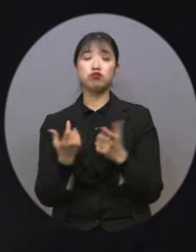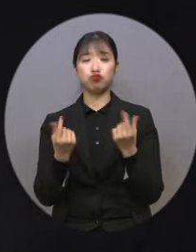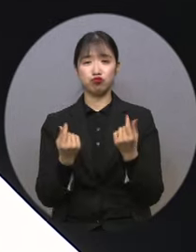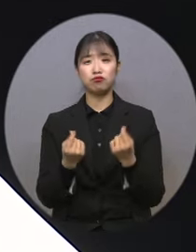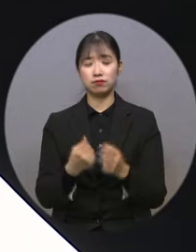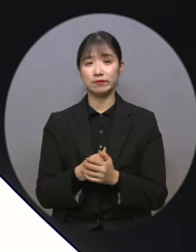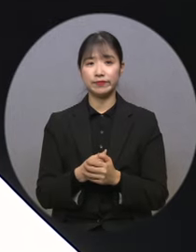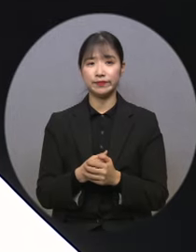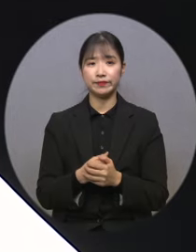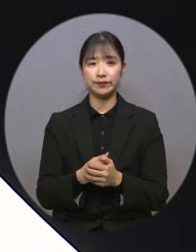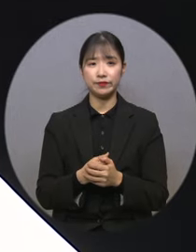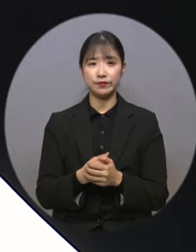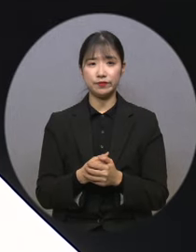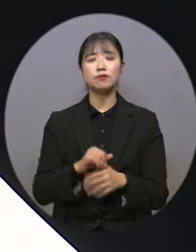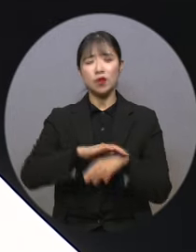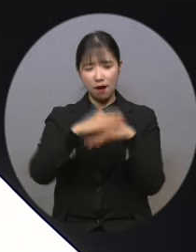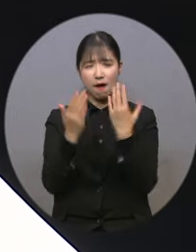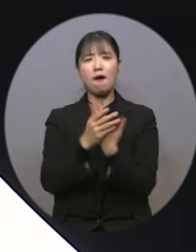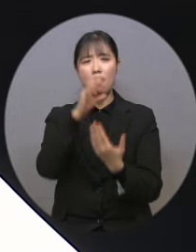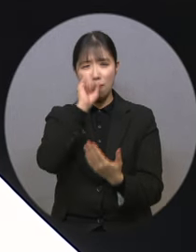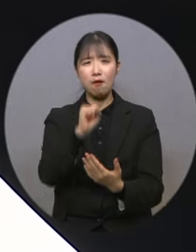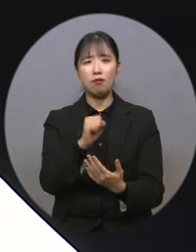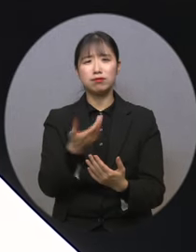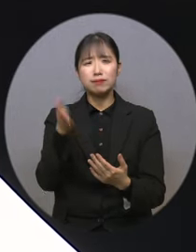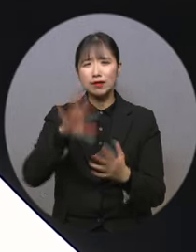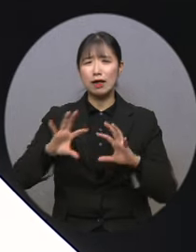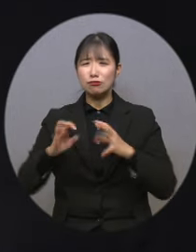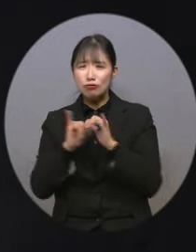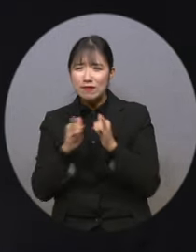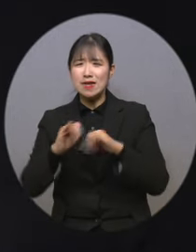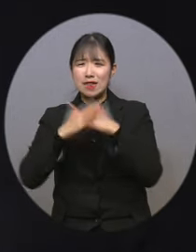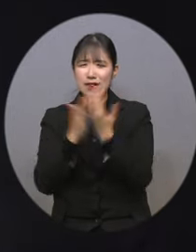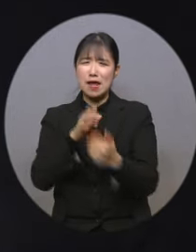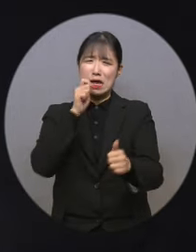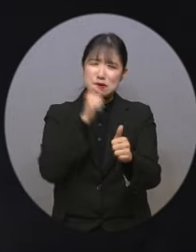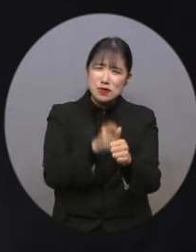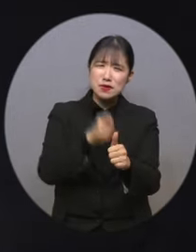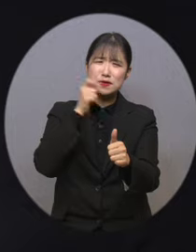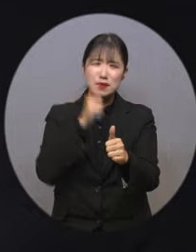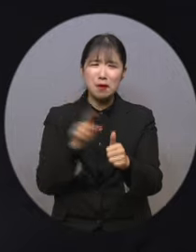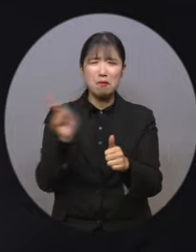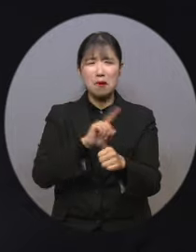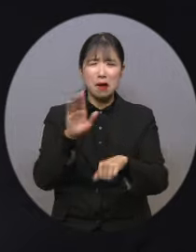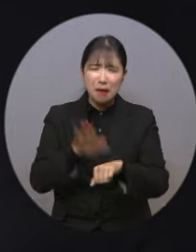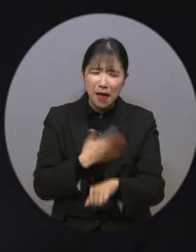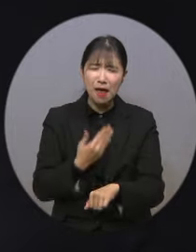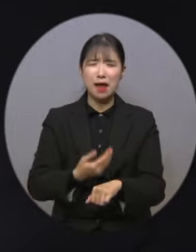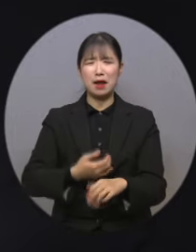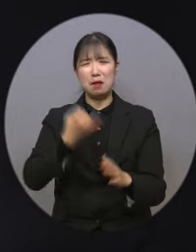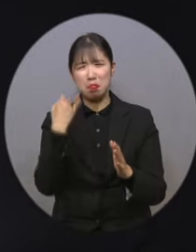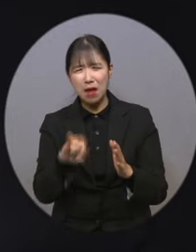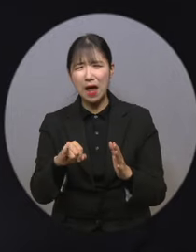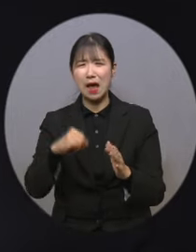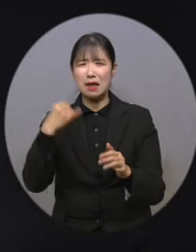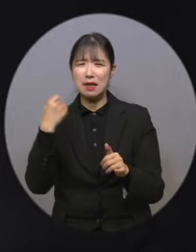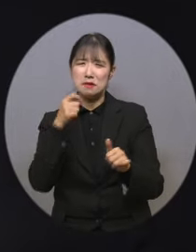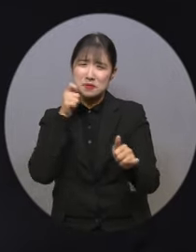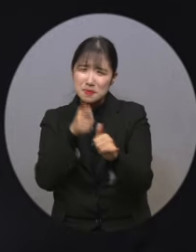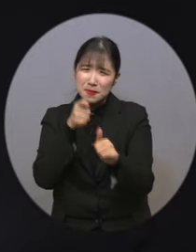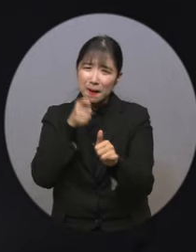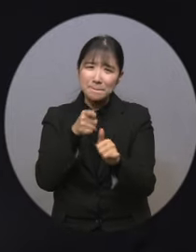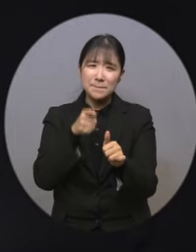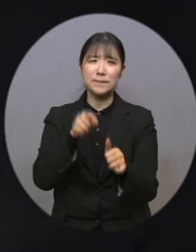봐요 다 좋아요 그런데 우리 국민들 보다 해밍 을 드러내고 뭐가 위조 됐단 뭐가 어떻다 그래서 않는데 그것은